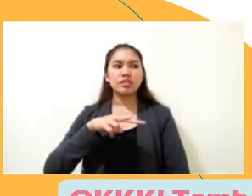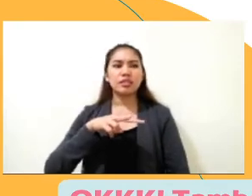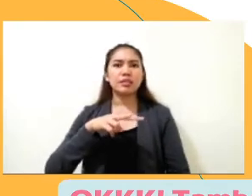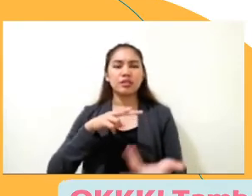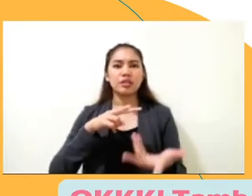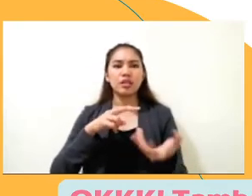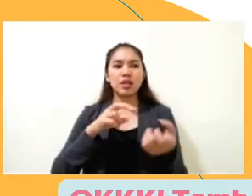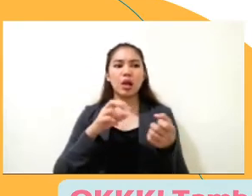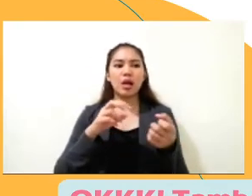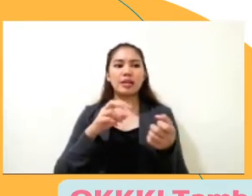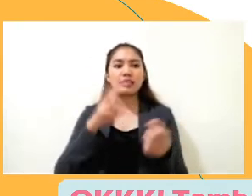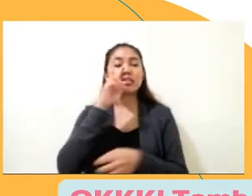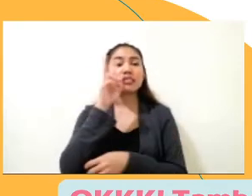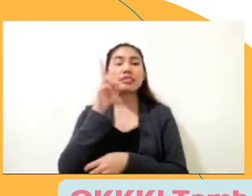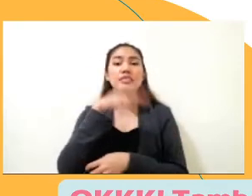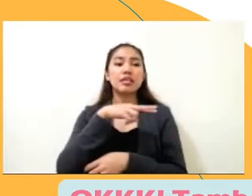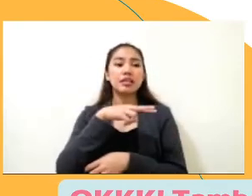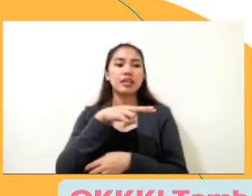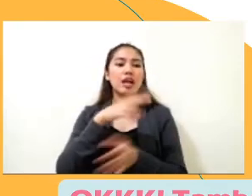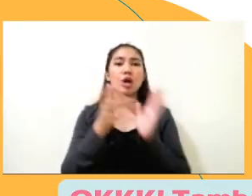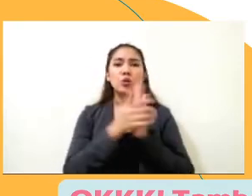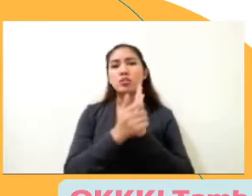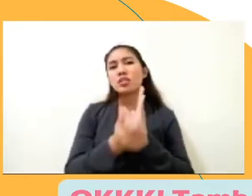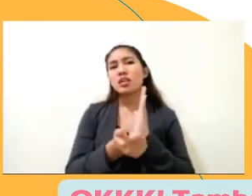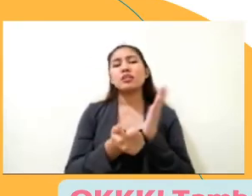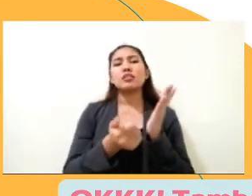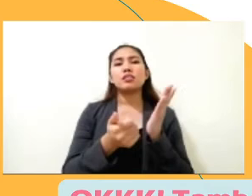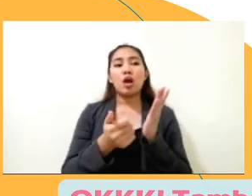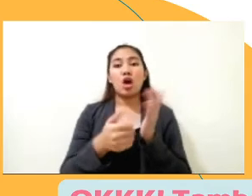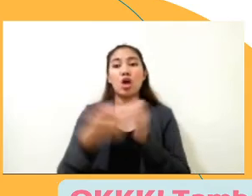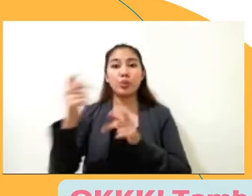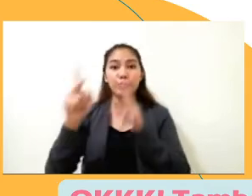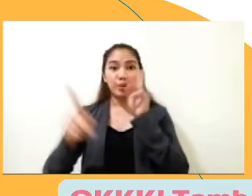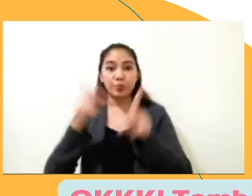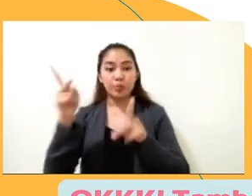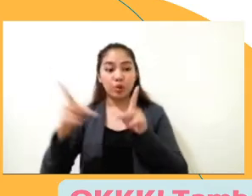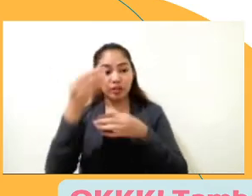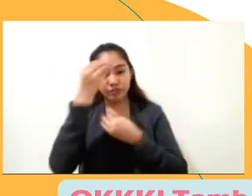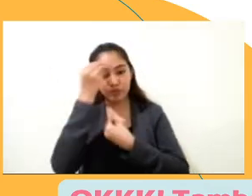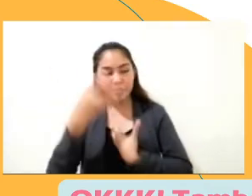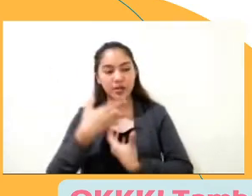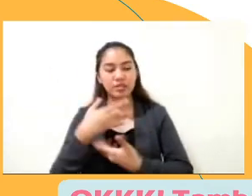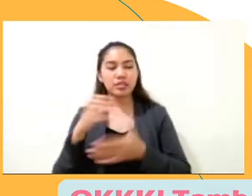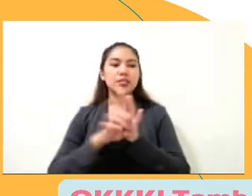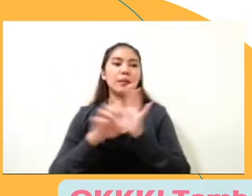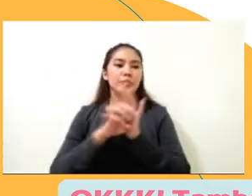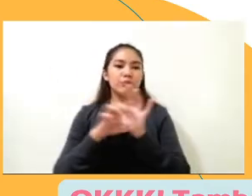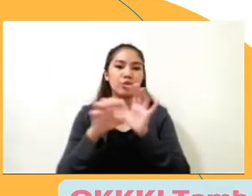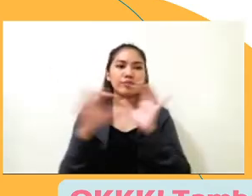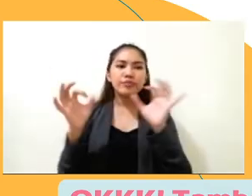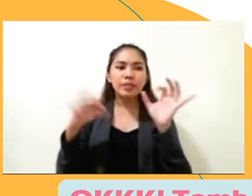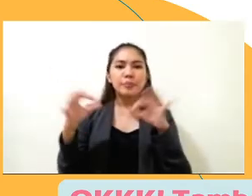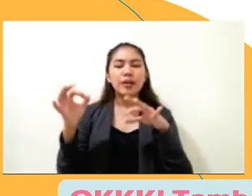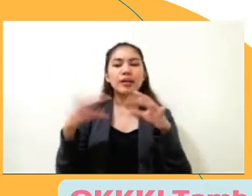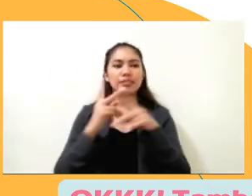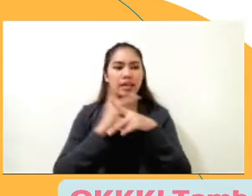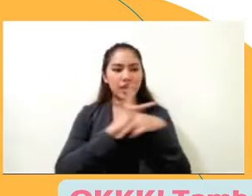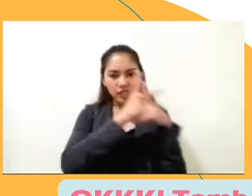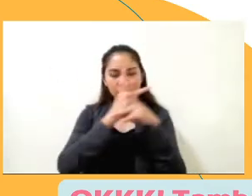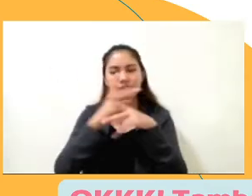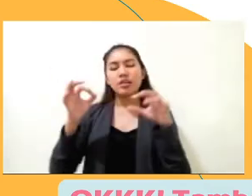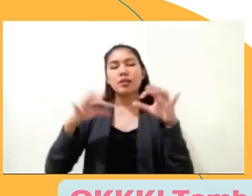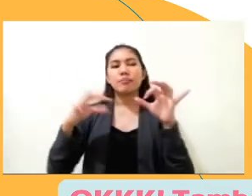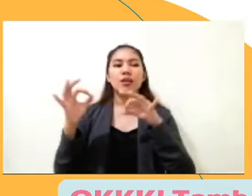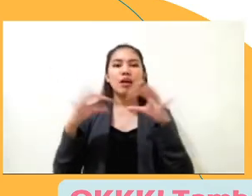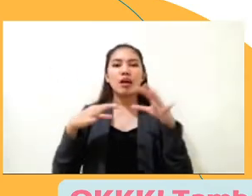do. And when other people tell us additional things, they may be a constructive and a very caring criticism